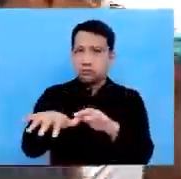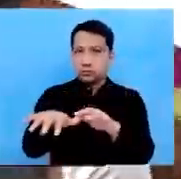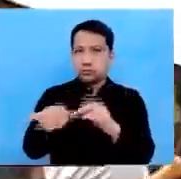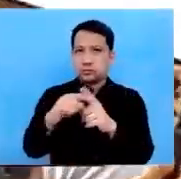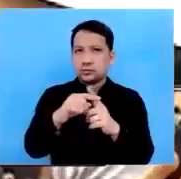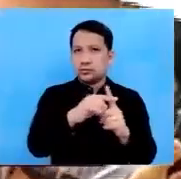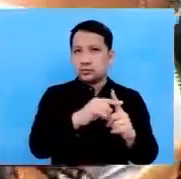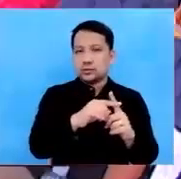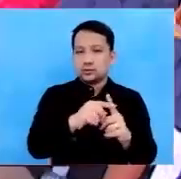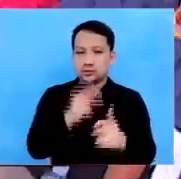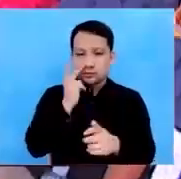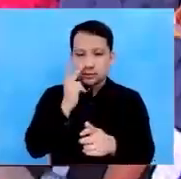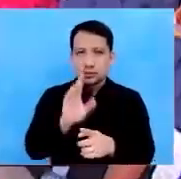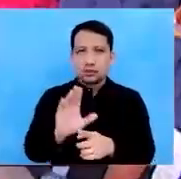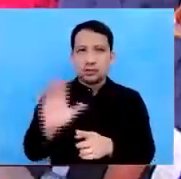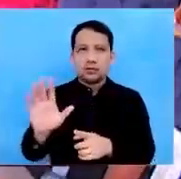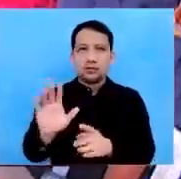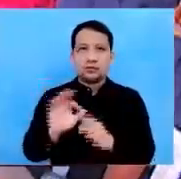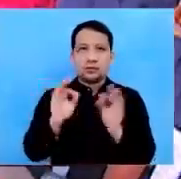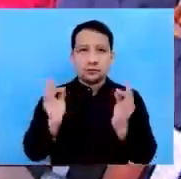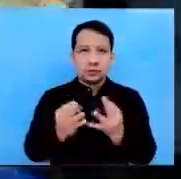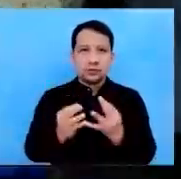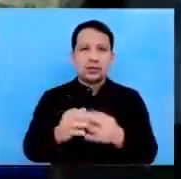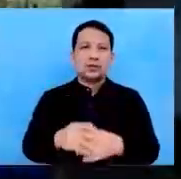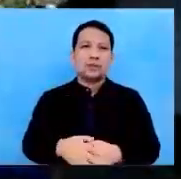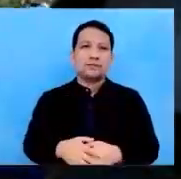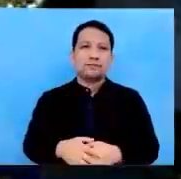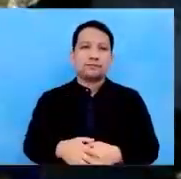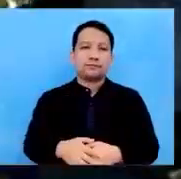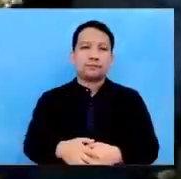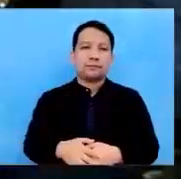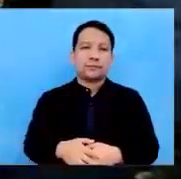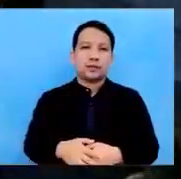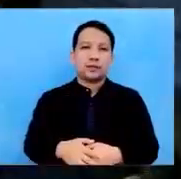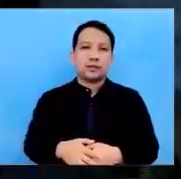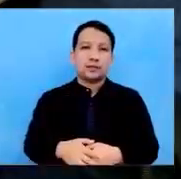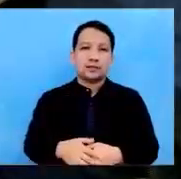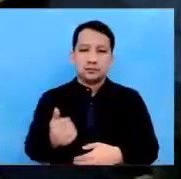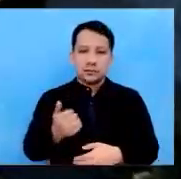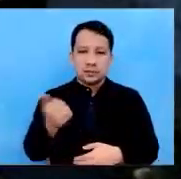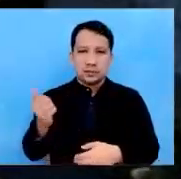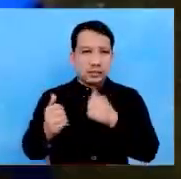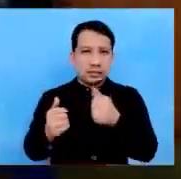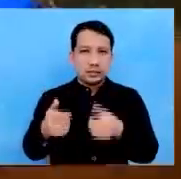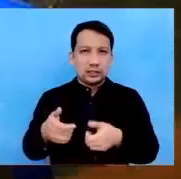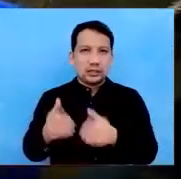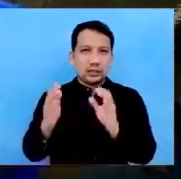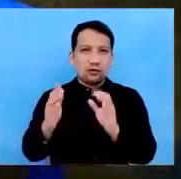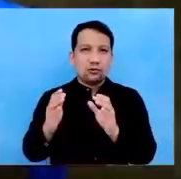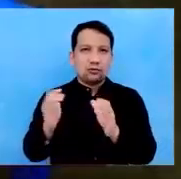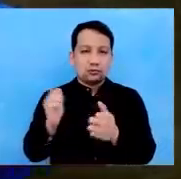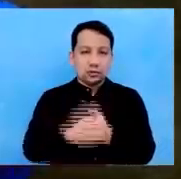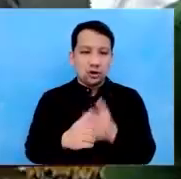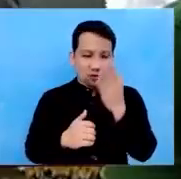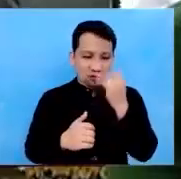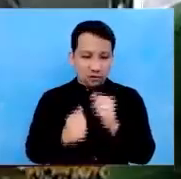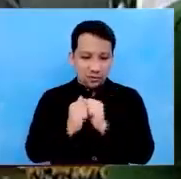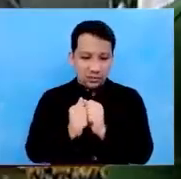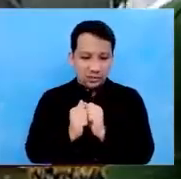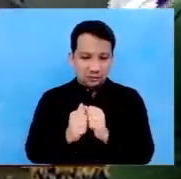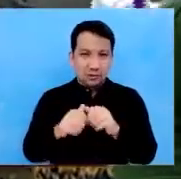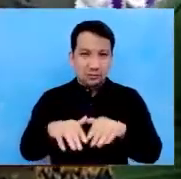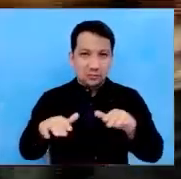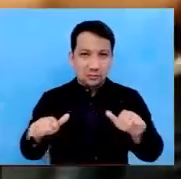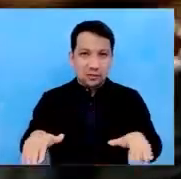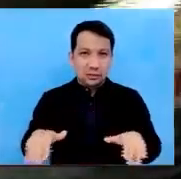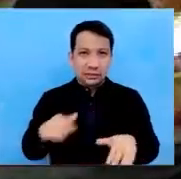mapuntahan ang puntod ng kanilang mga yumaong mahal sa buhay. Marami ring hindi pinapasok sa sementeryo dahil may kasamang bata na hindi